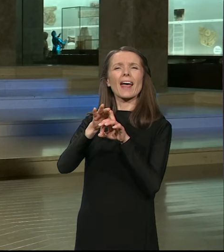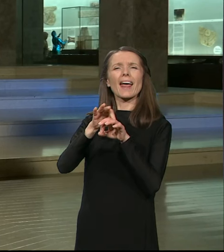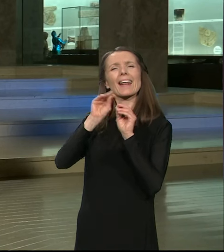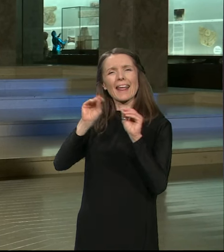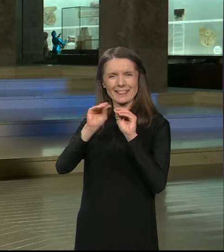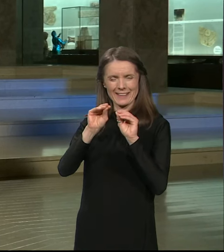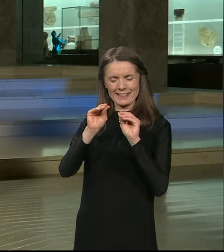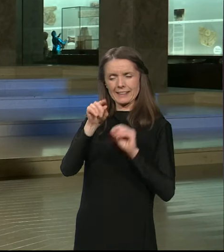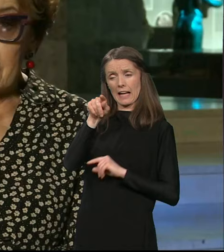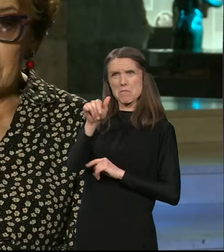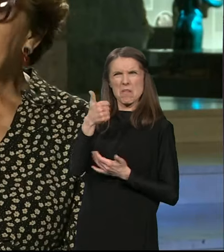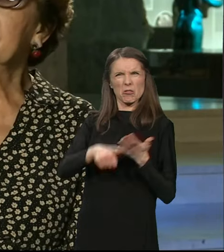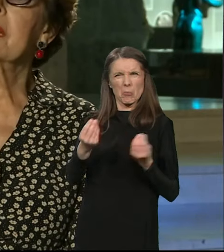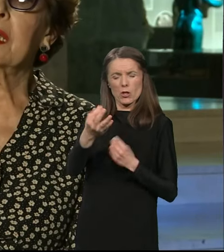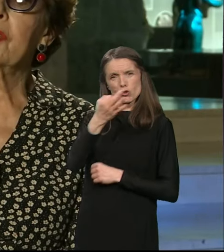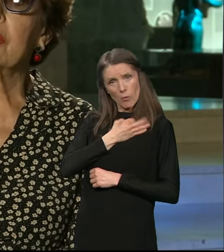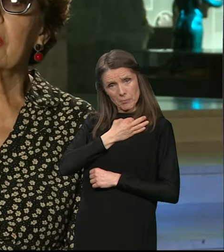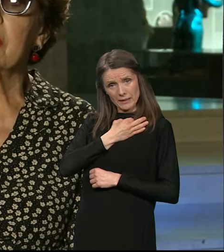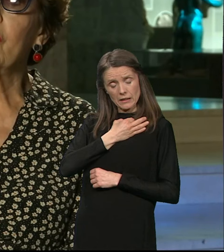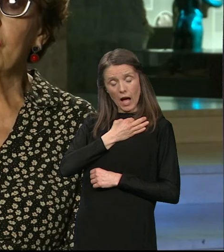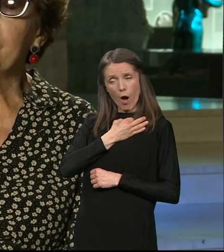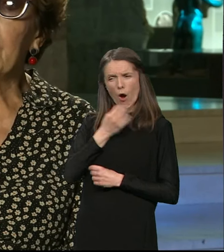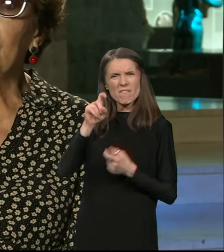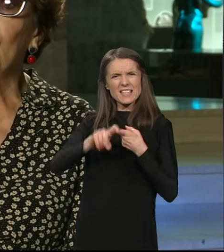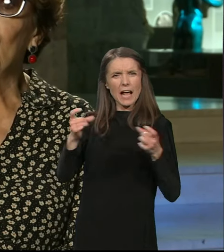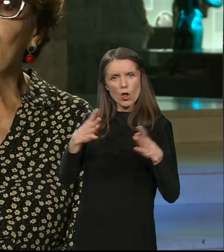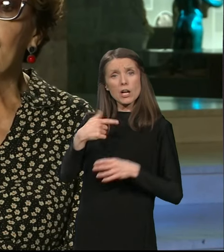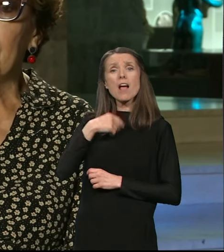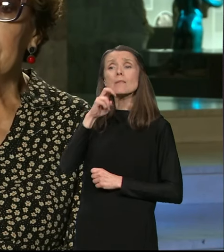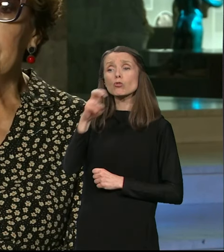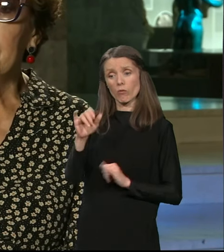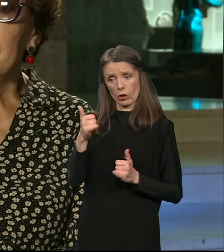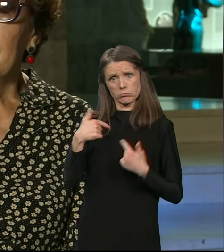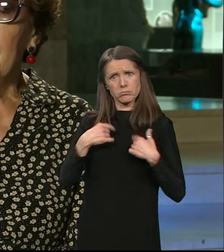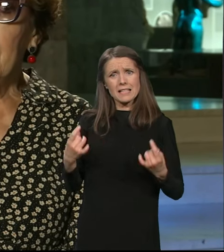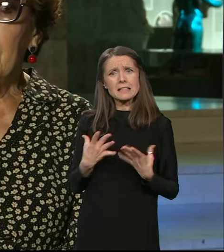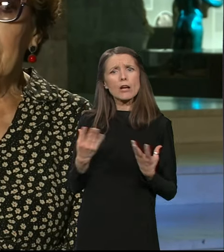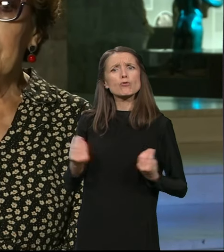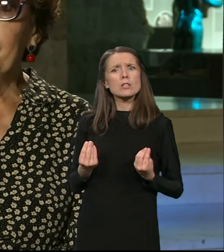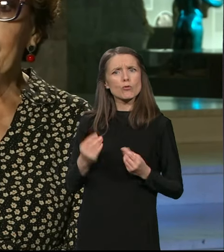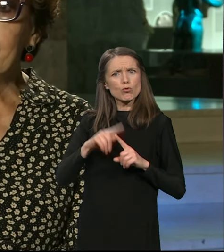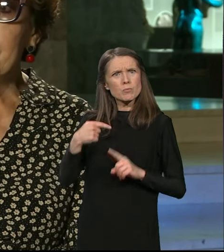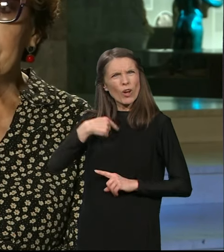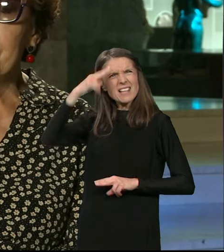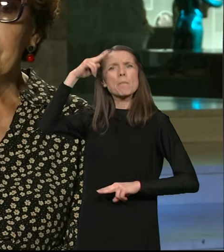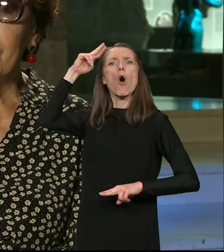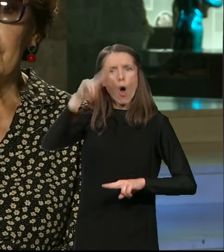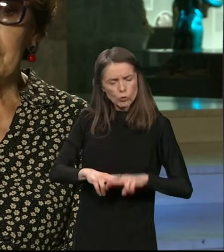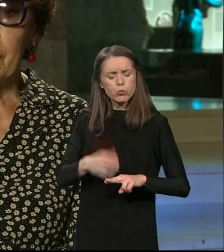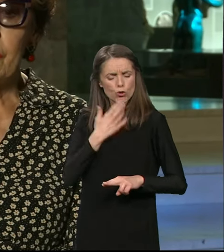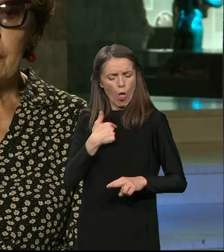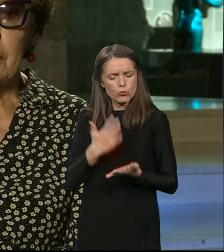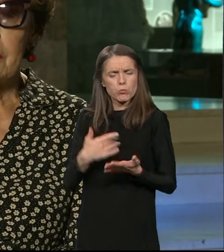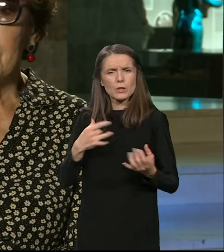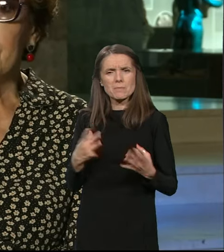sam rekla, da, ja sam srećna, zato što sam tako odlučila. Da bih posle niza